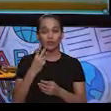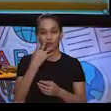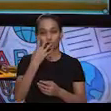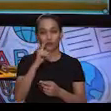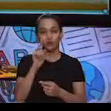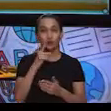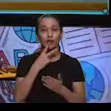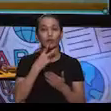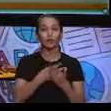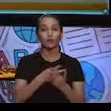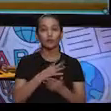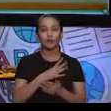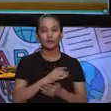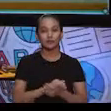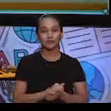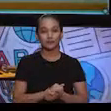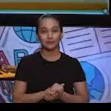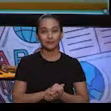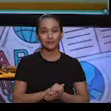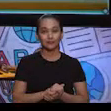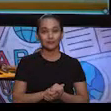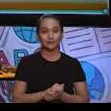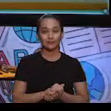rasmda esa nimani ko'ryapsiz?